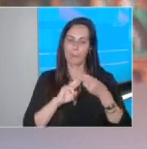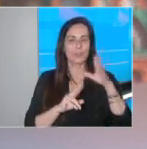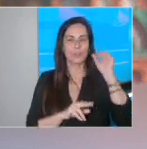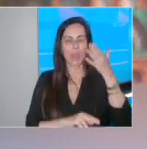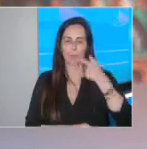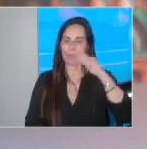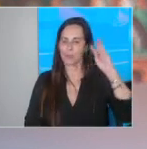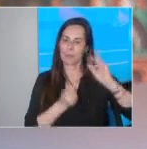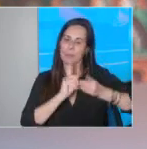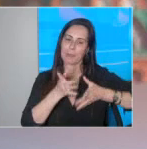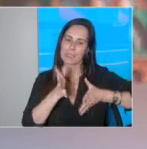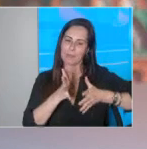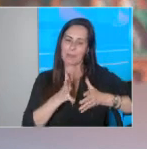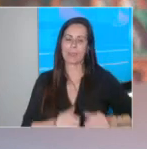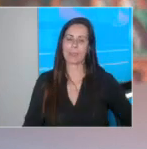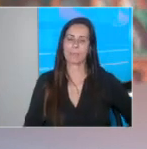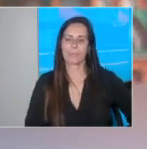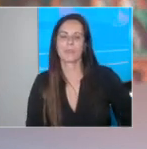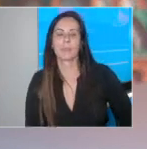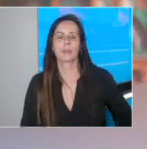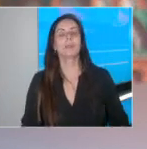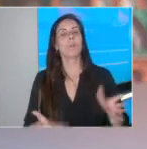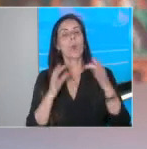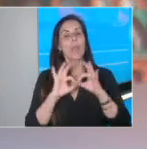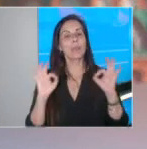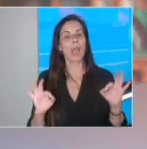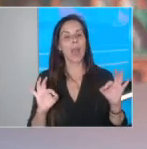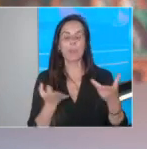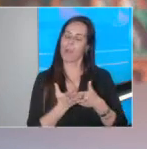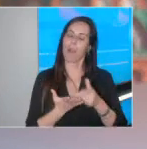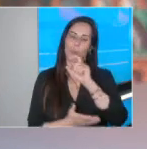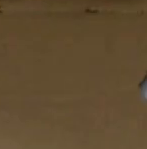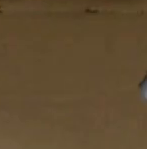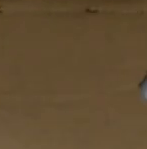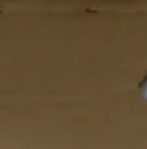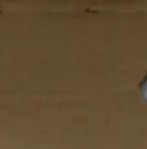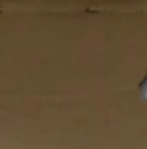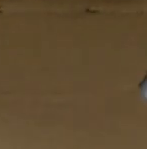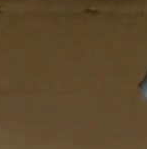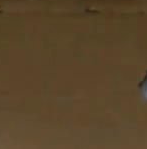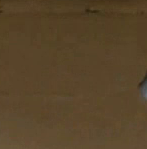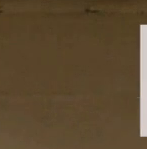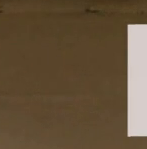שלום לתמי שמע שמתרגמת לשפת הסימנים. בואו נתחיל מיד עם הכותרות של היום.